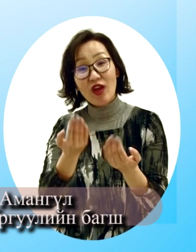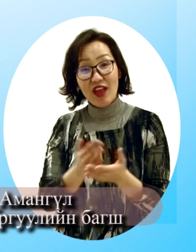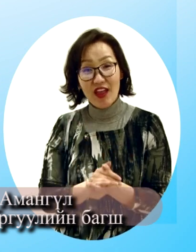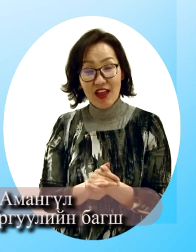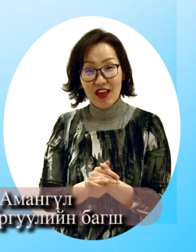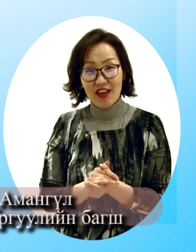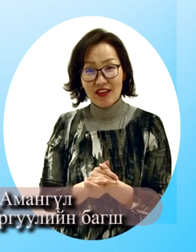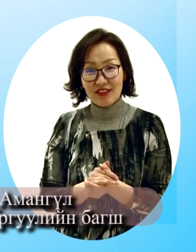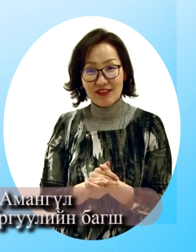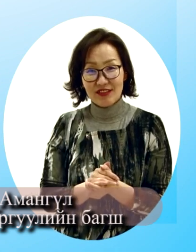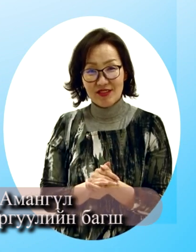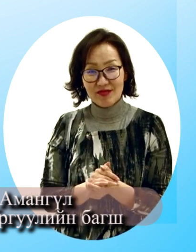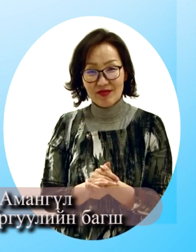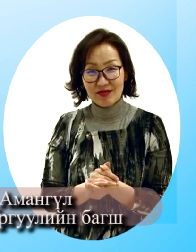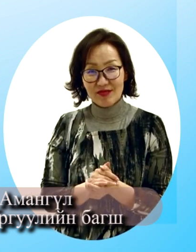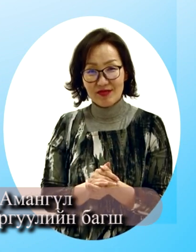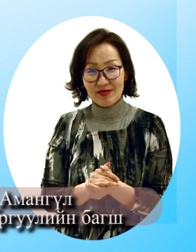ұйықтаған?